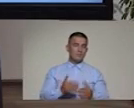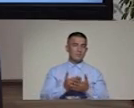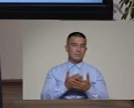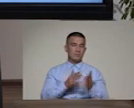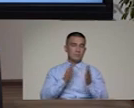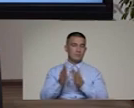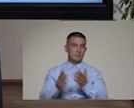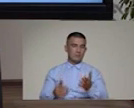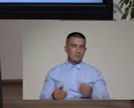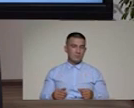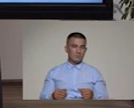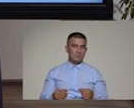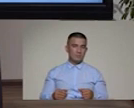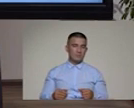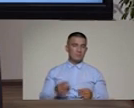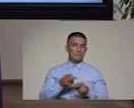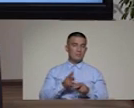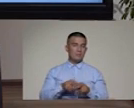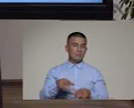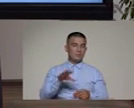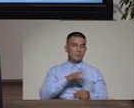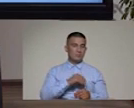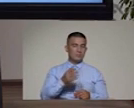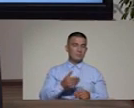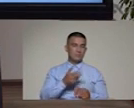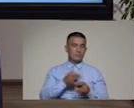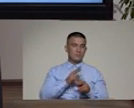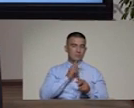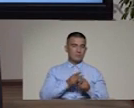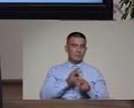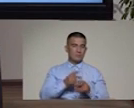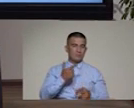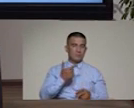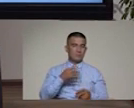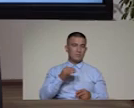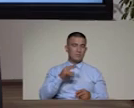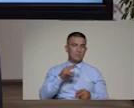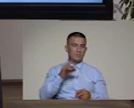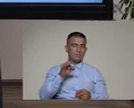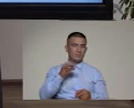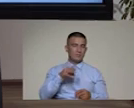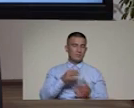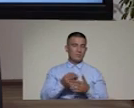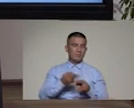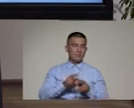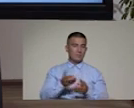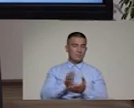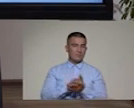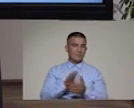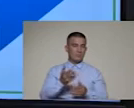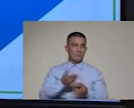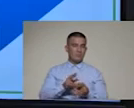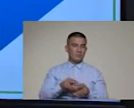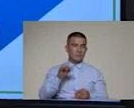Keyingisi biz metallarning gidridlari hamda metalmaslarning gidridlari bilan tanishib o'tamiz.